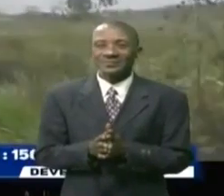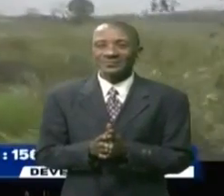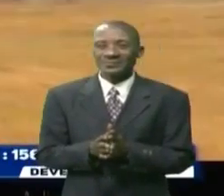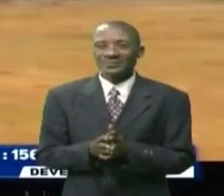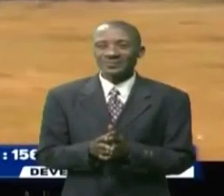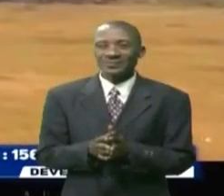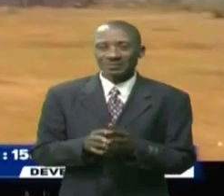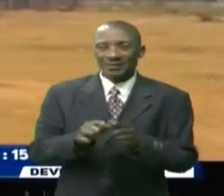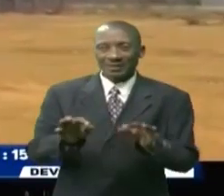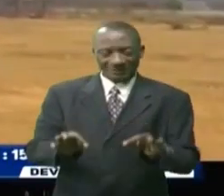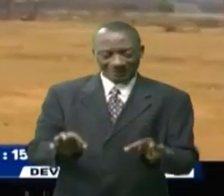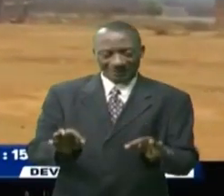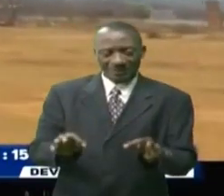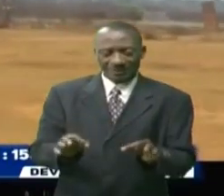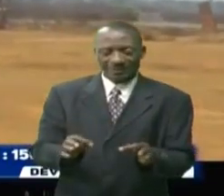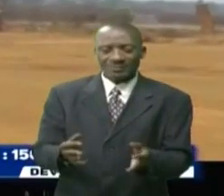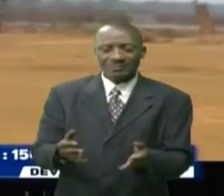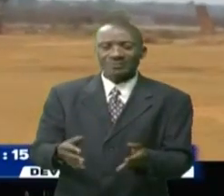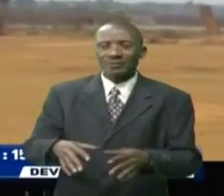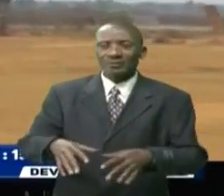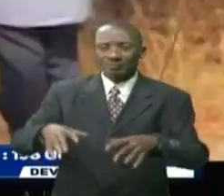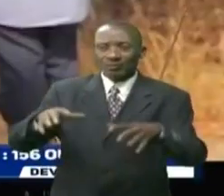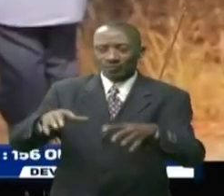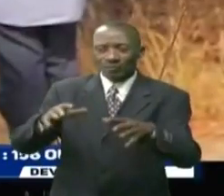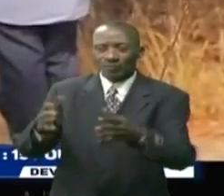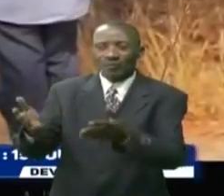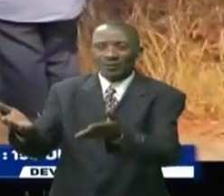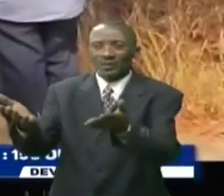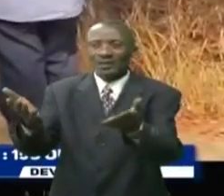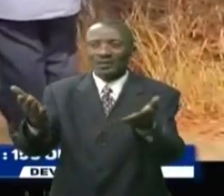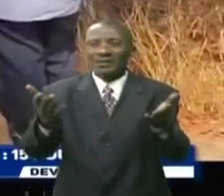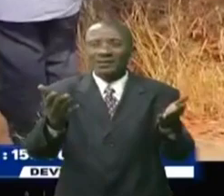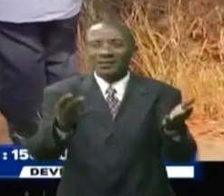des routes que seuls les motos et les vélos empruntent.